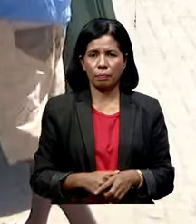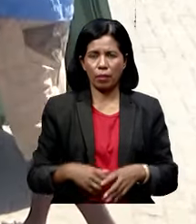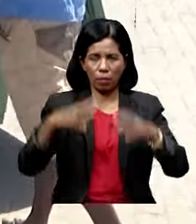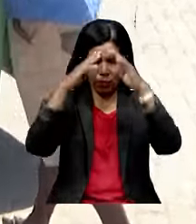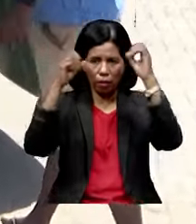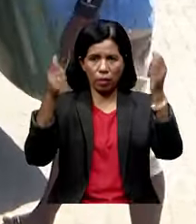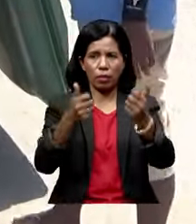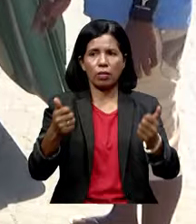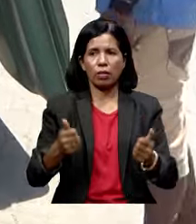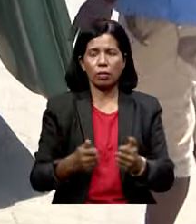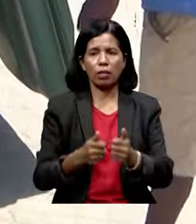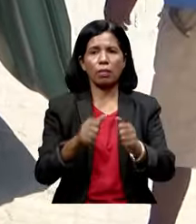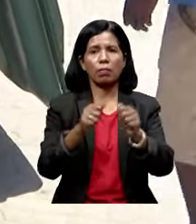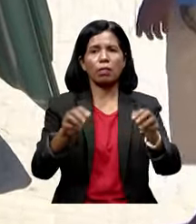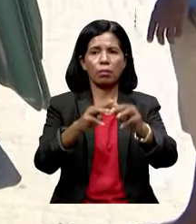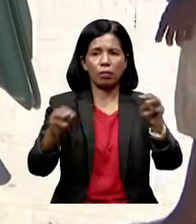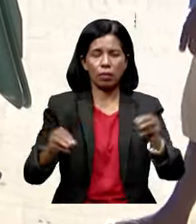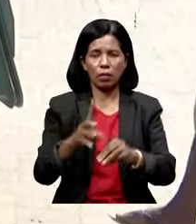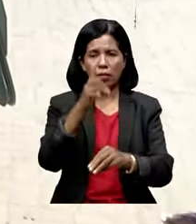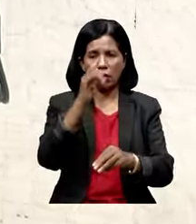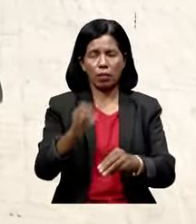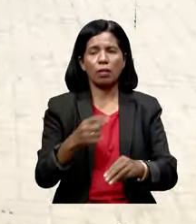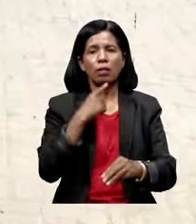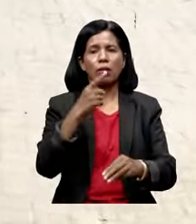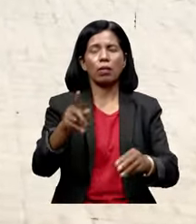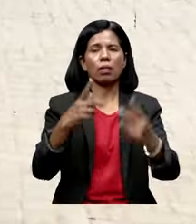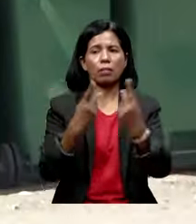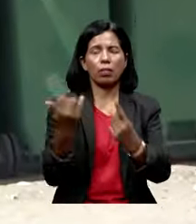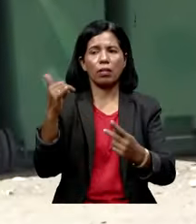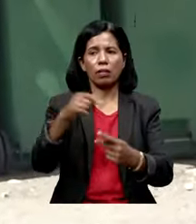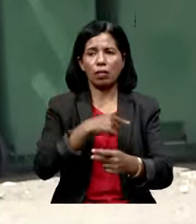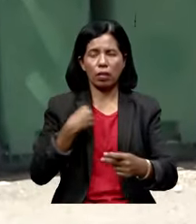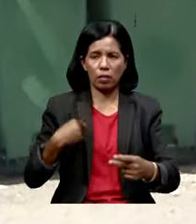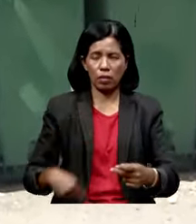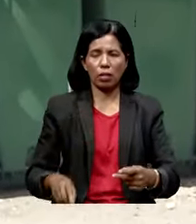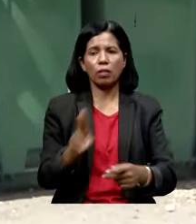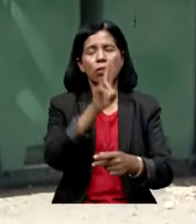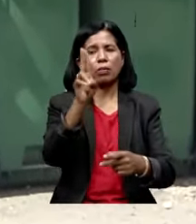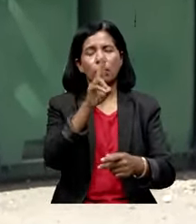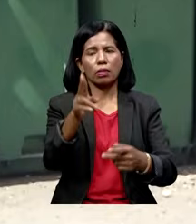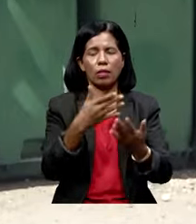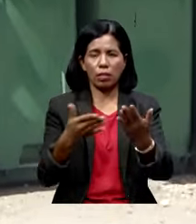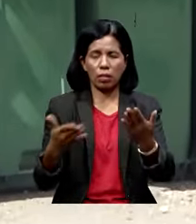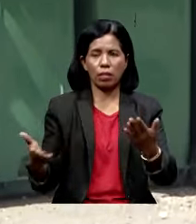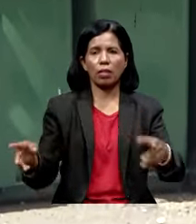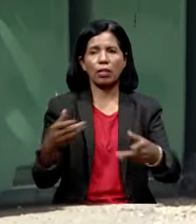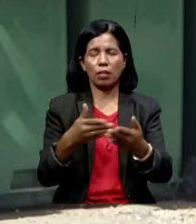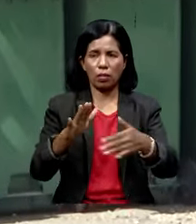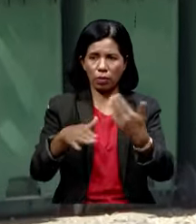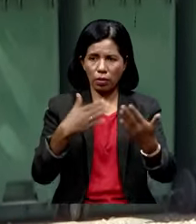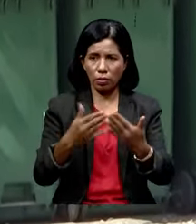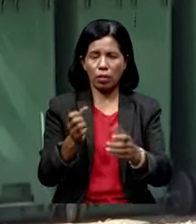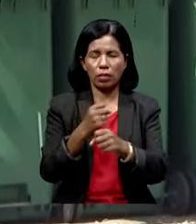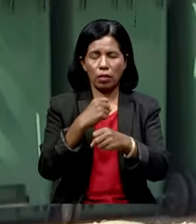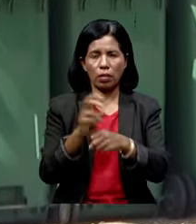Presidente Autoridad de Administración Municipio Dili orienta a compañía Sina Harbor a tu usar un equipamiento moderno Sira, onde a